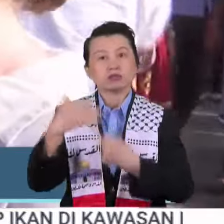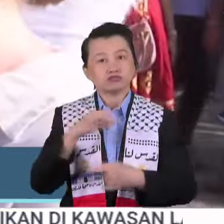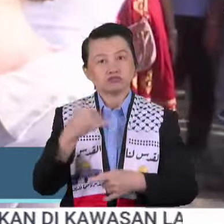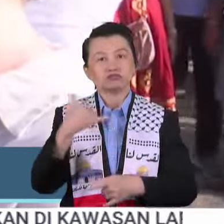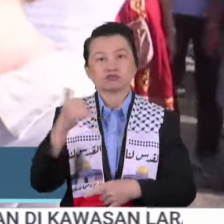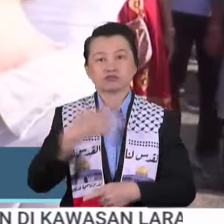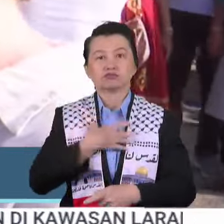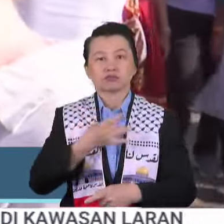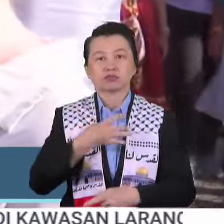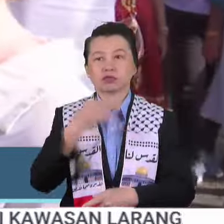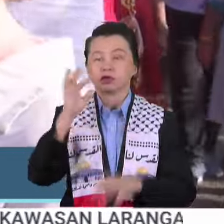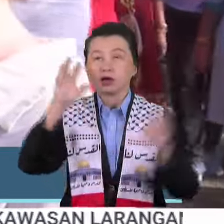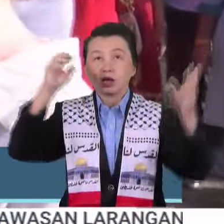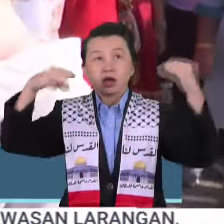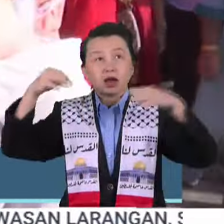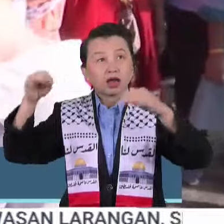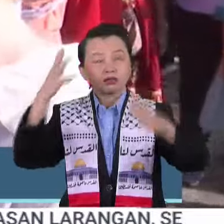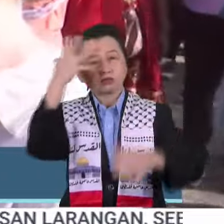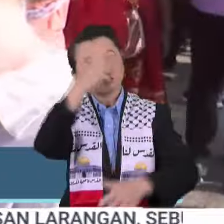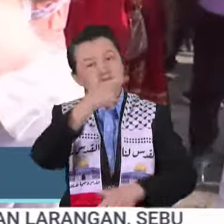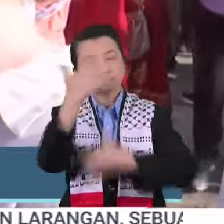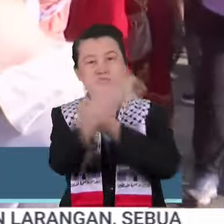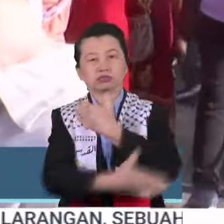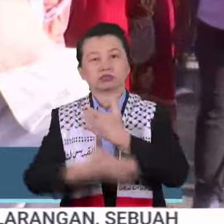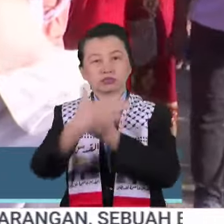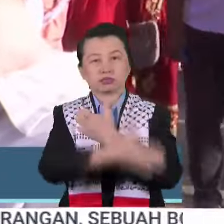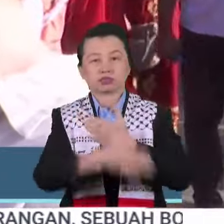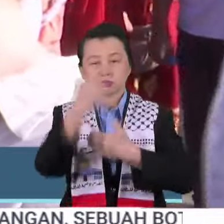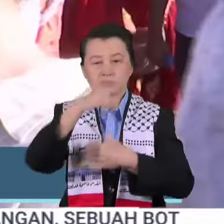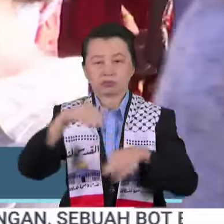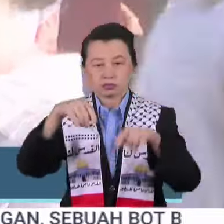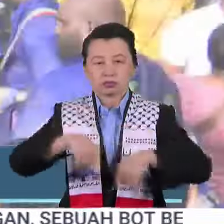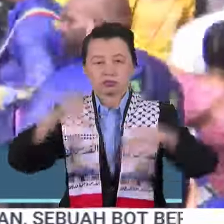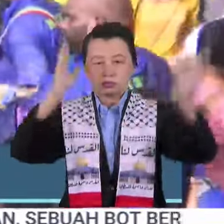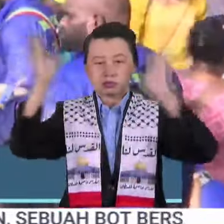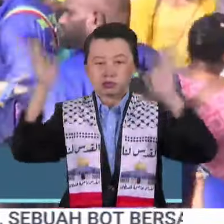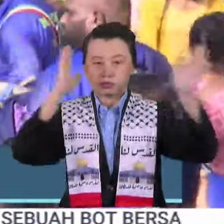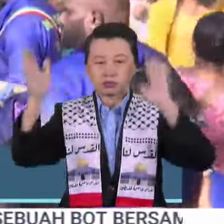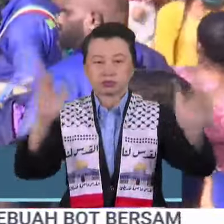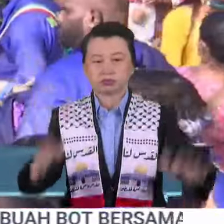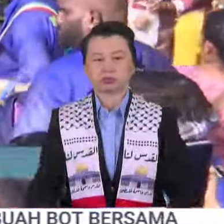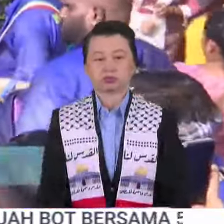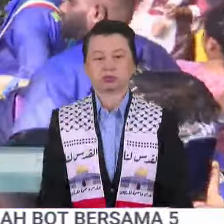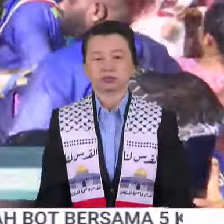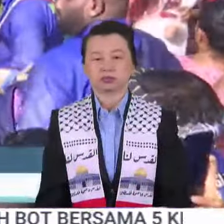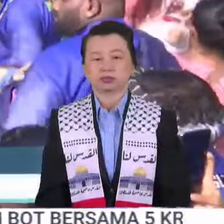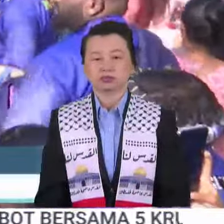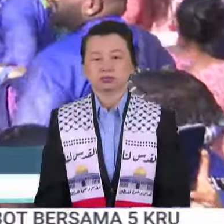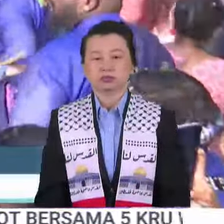I think Malaysia is a beautiful country and there's so much diversity in the people that live here.